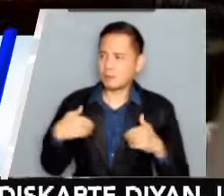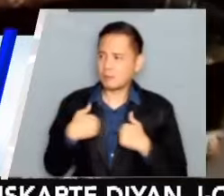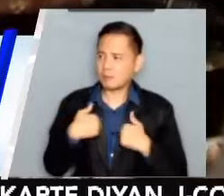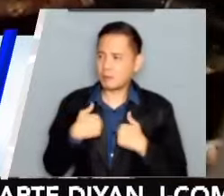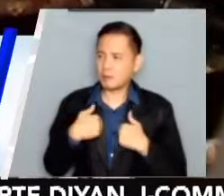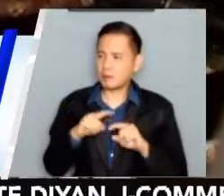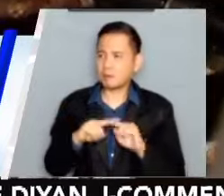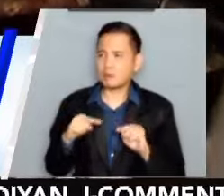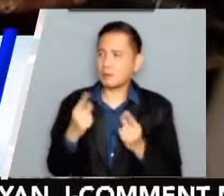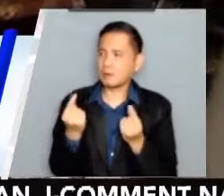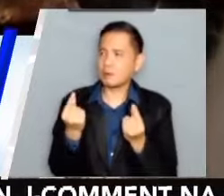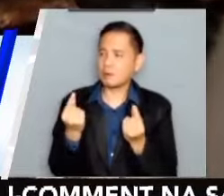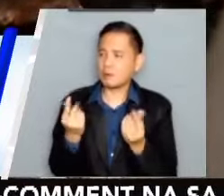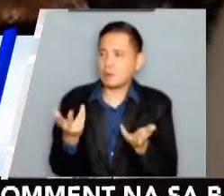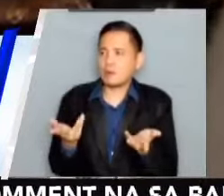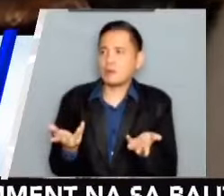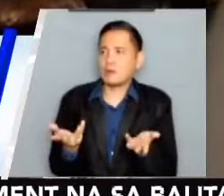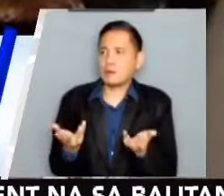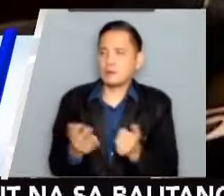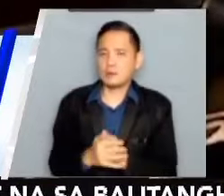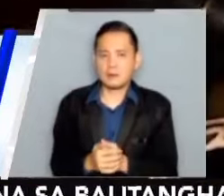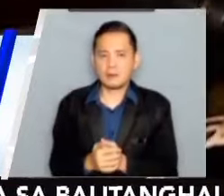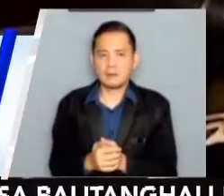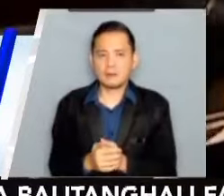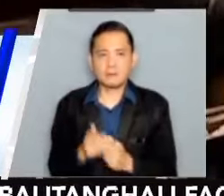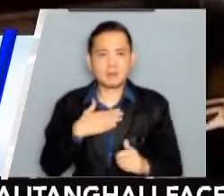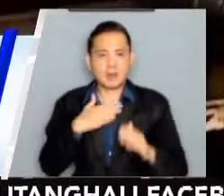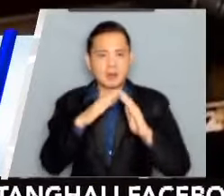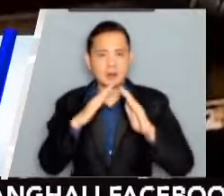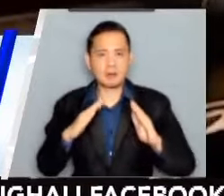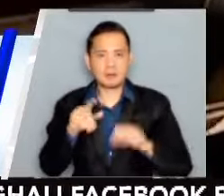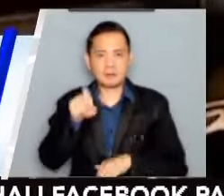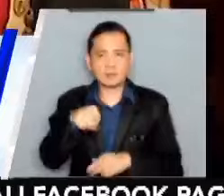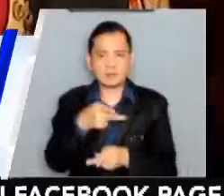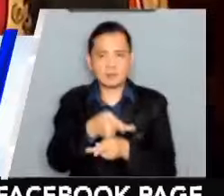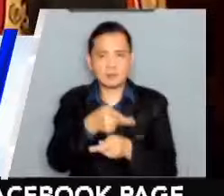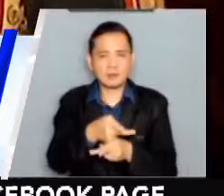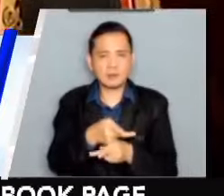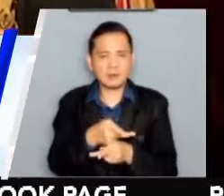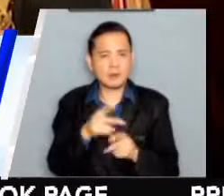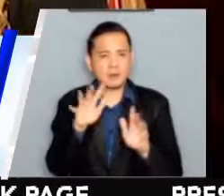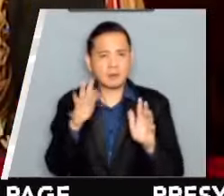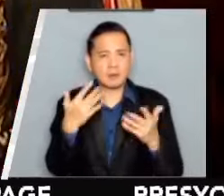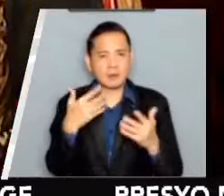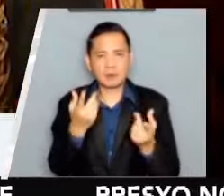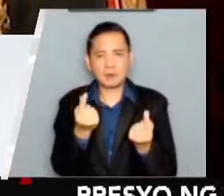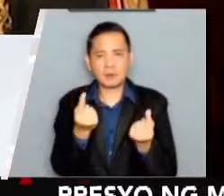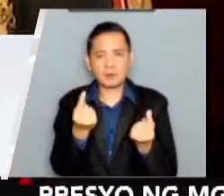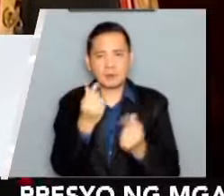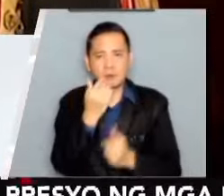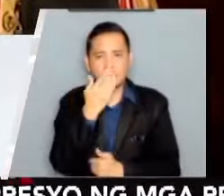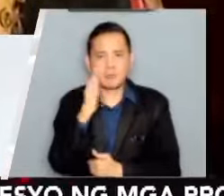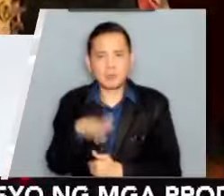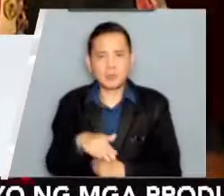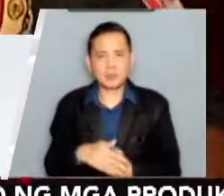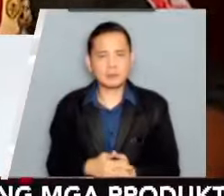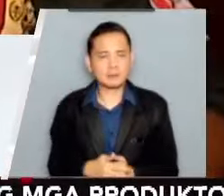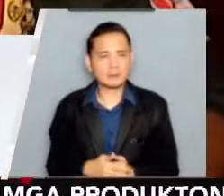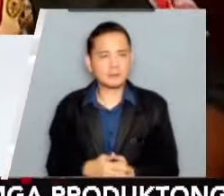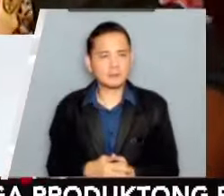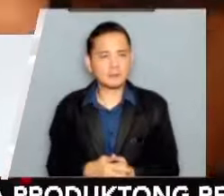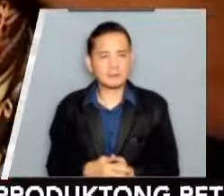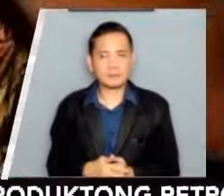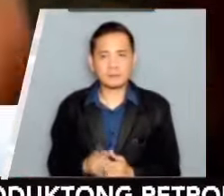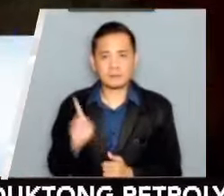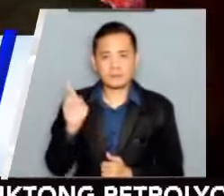mo? Titira dito sa pamamahay mo. Wala naman akong ginagawang masama eh. Sana itinawag na lang sa amin para humingi ng asista. Nasa